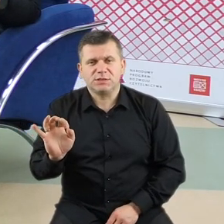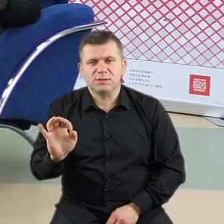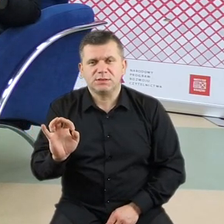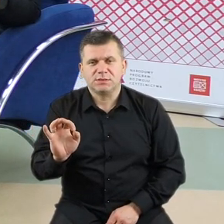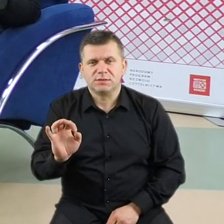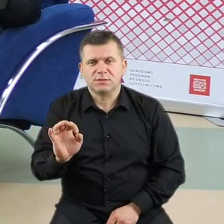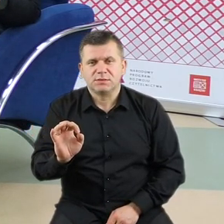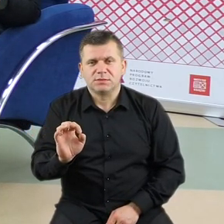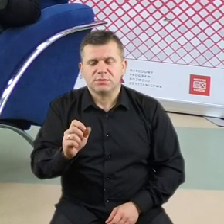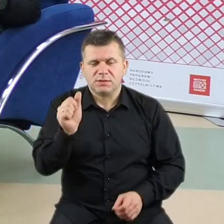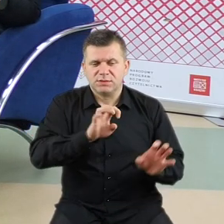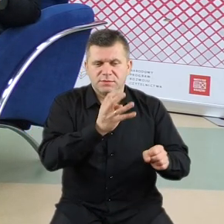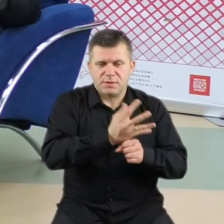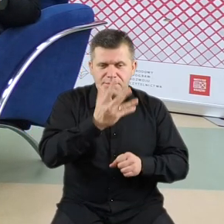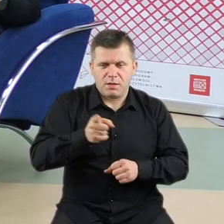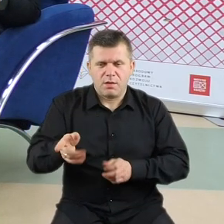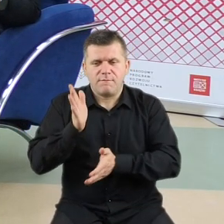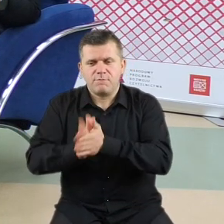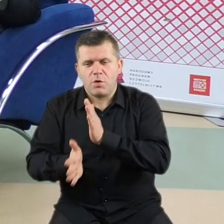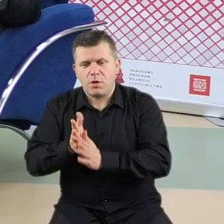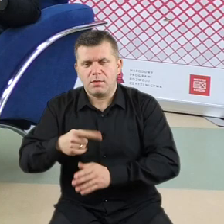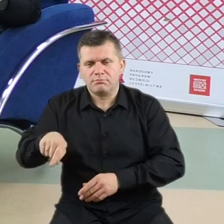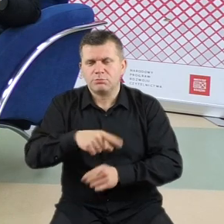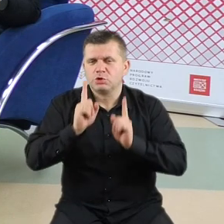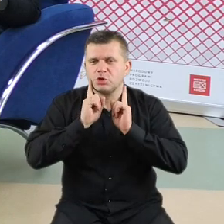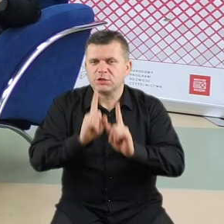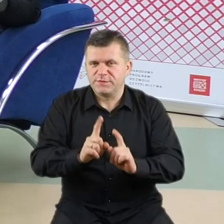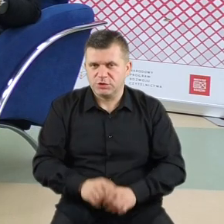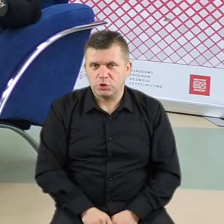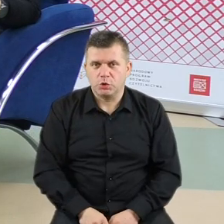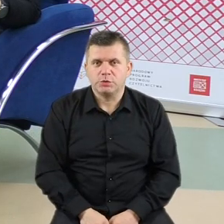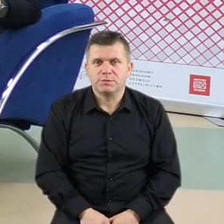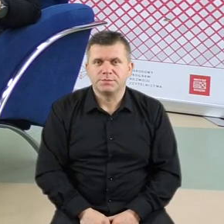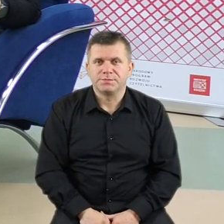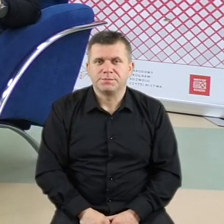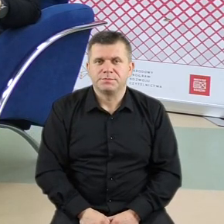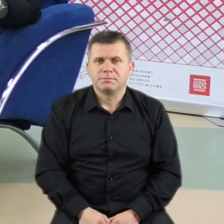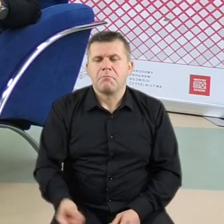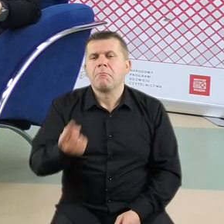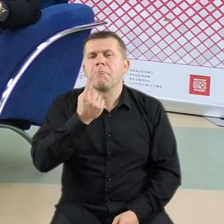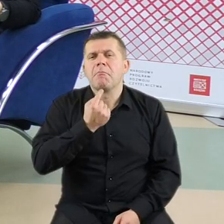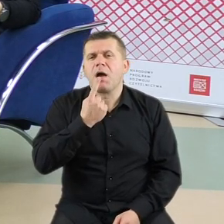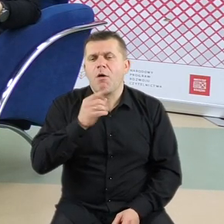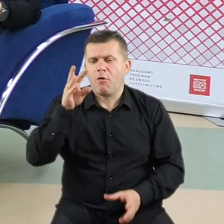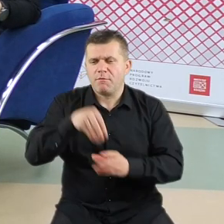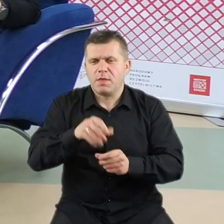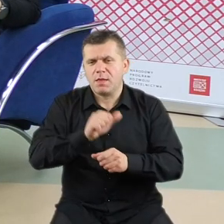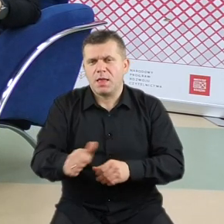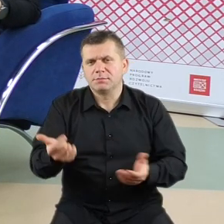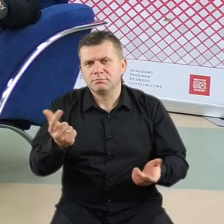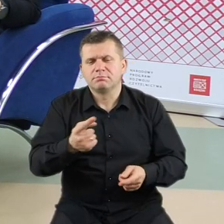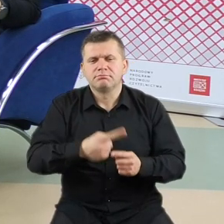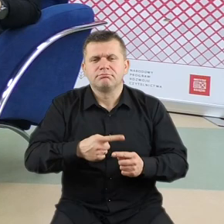tych 1945 w Wojence, kawałek rzeczywistości. I chociaż mało tam jest może